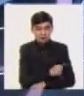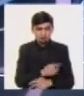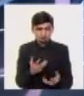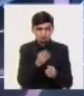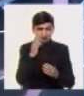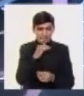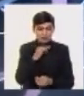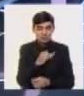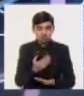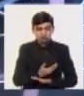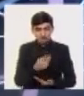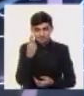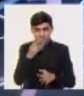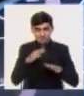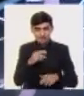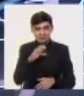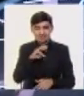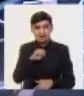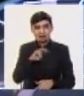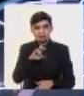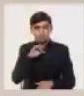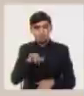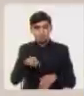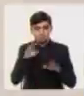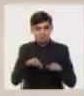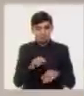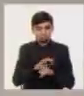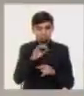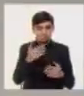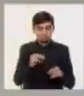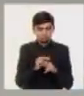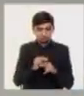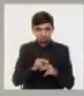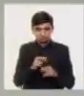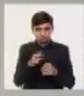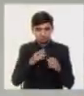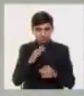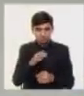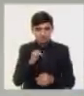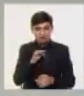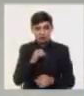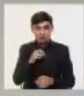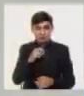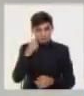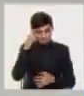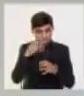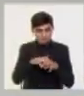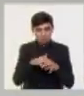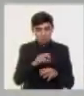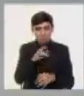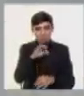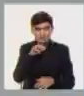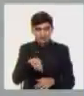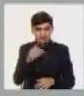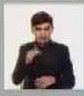жительницу Нур-Султана транспортировали в Стамбул на лечение. Ей предстоит сложный курс химиотерапии, пересадка костного мозга. Донор